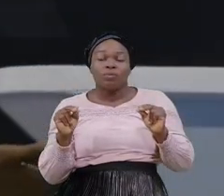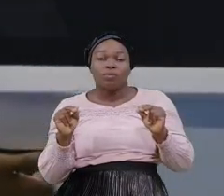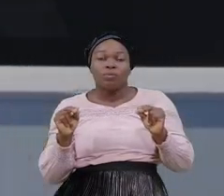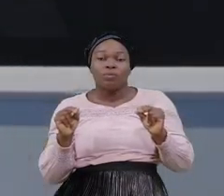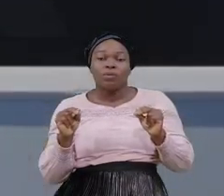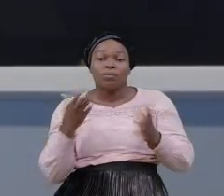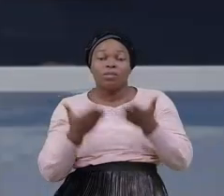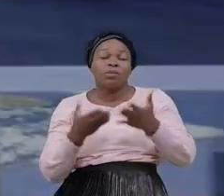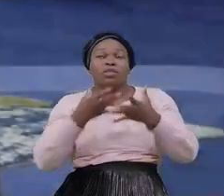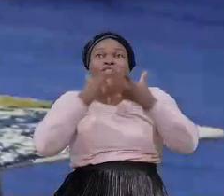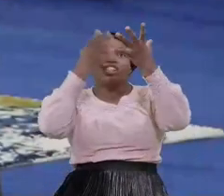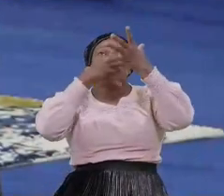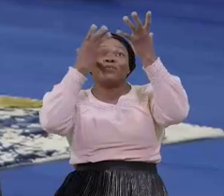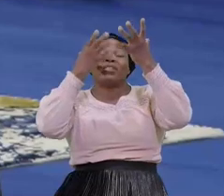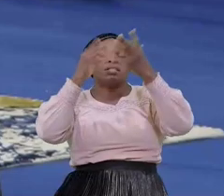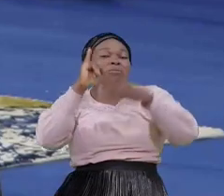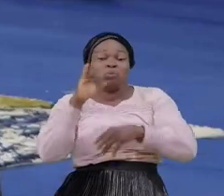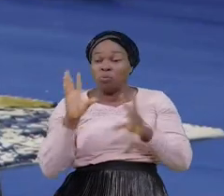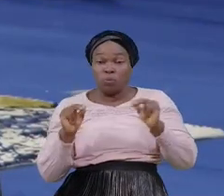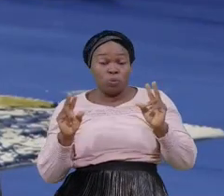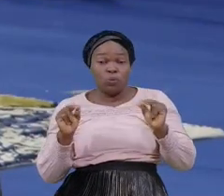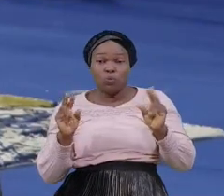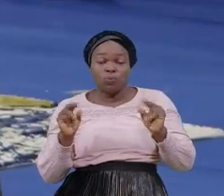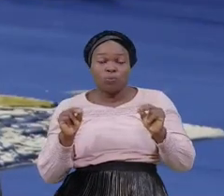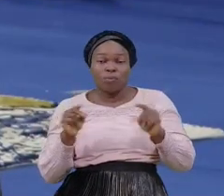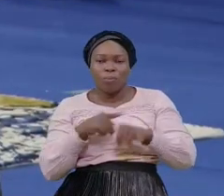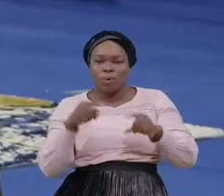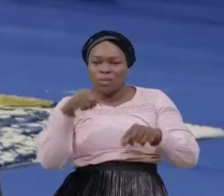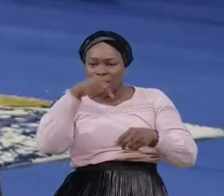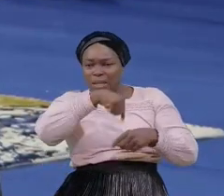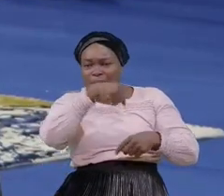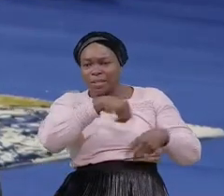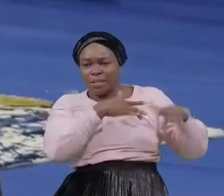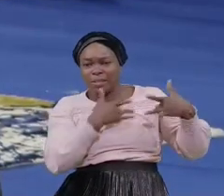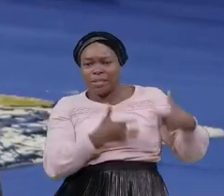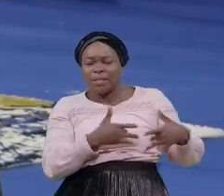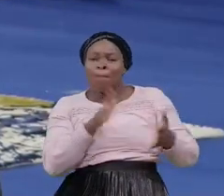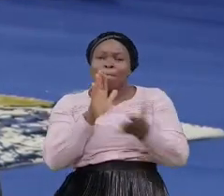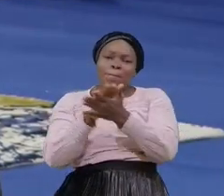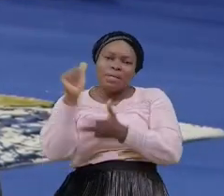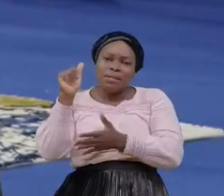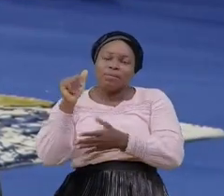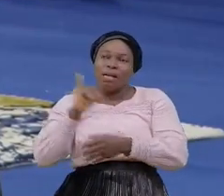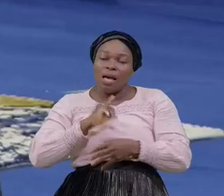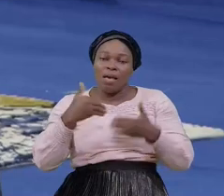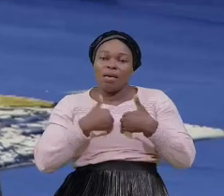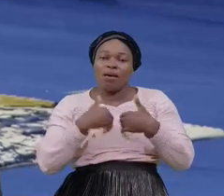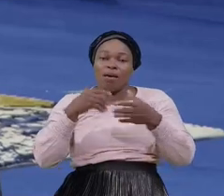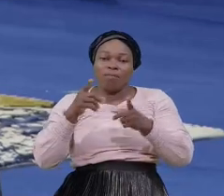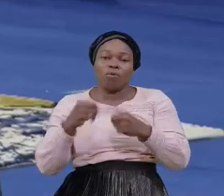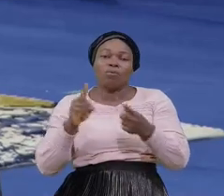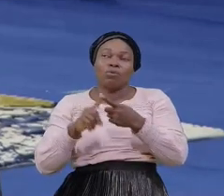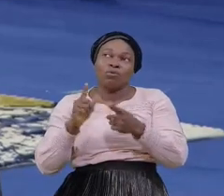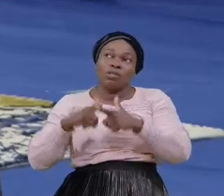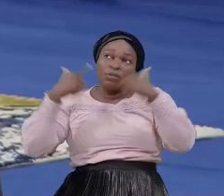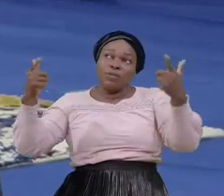Criait-il? Non, il n'a pas crié. Dans son cœur, il croyait qu'il est venu au